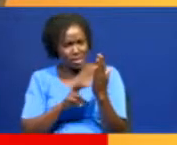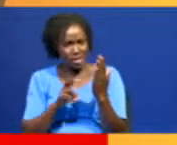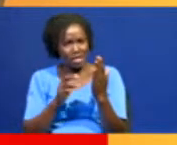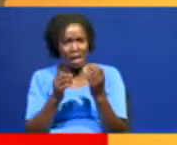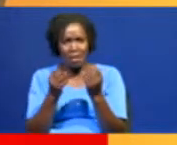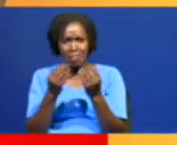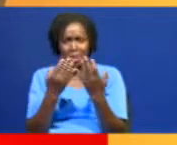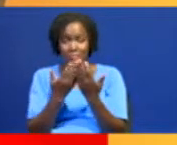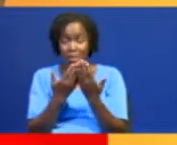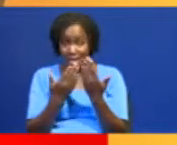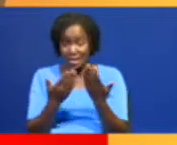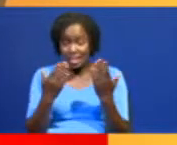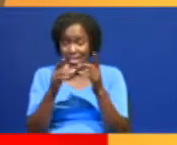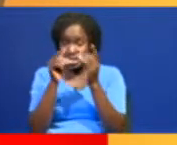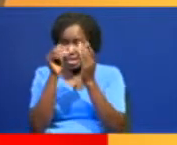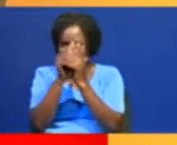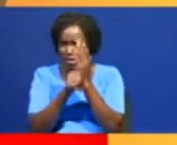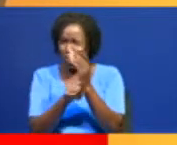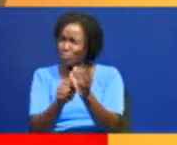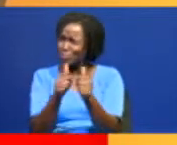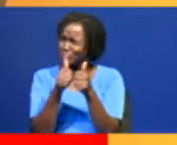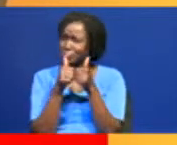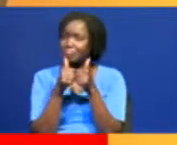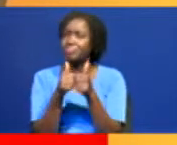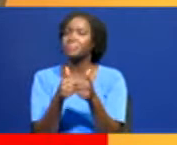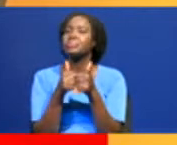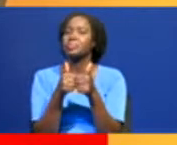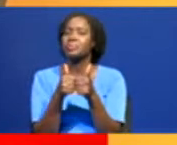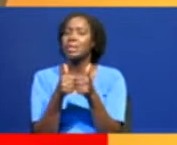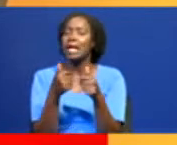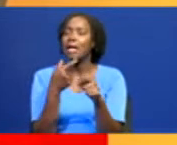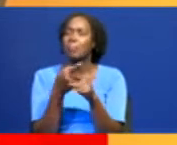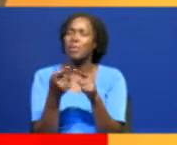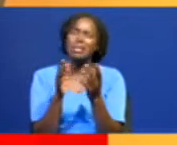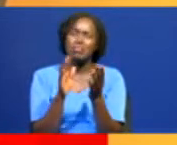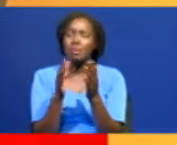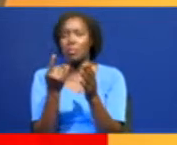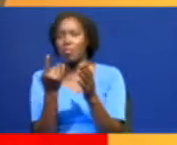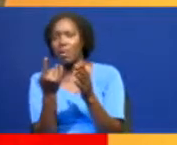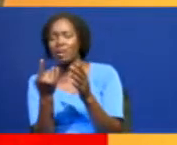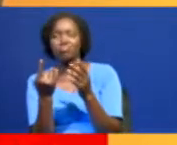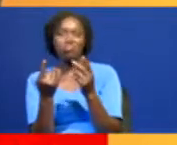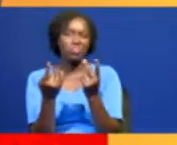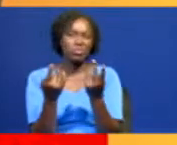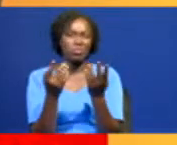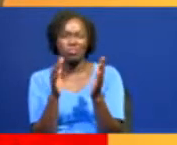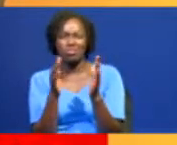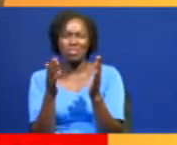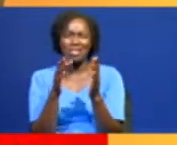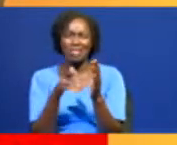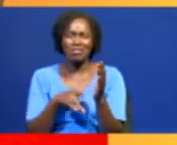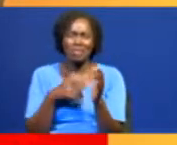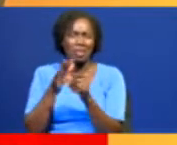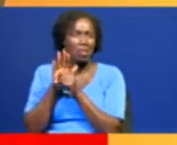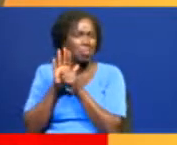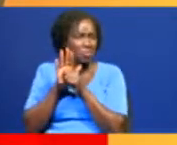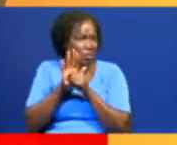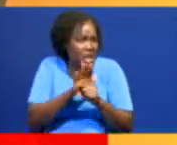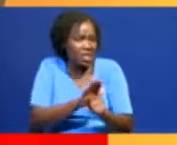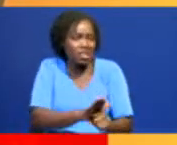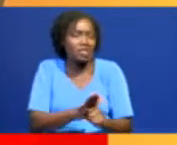vingi ambazo ni vizuri sana. No. Mingi sana. Mm-hmm. Lakini kuna pengine moja mbili ambao watu wanaona ni kama inawafinyilia